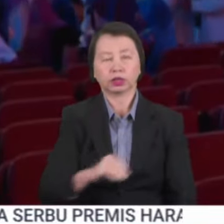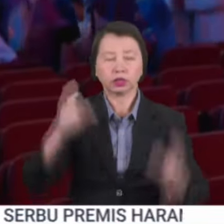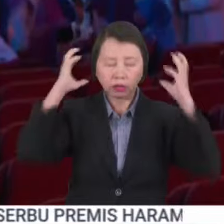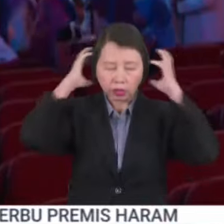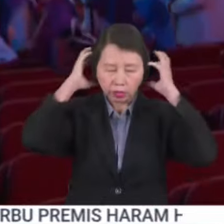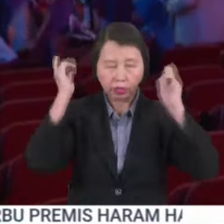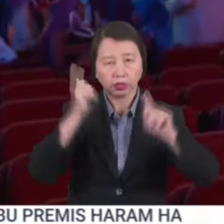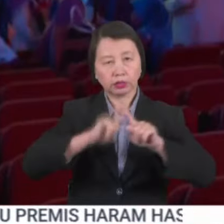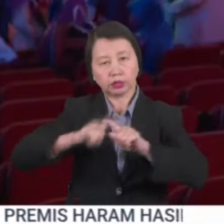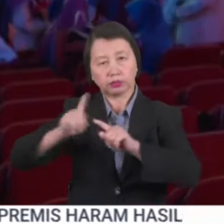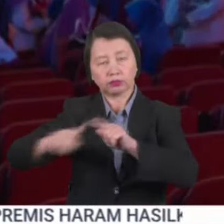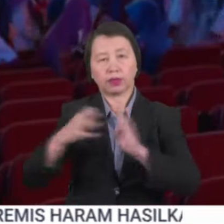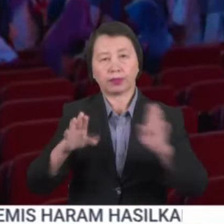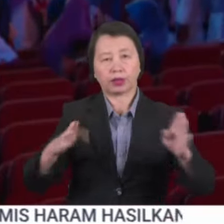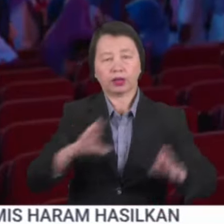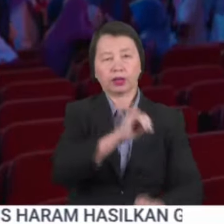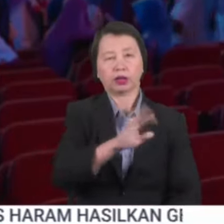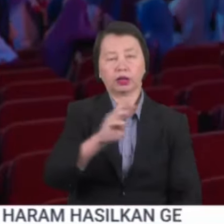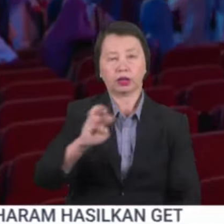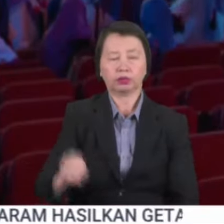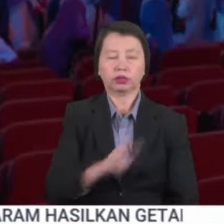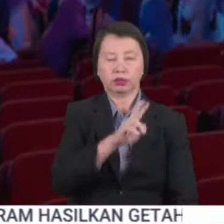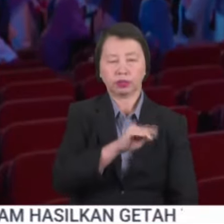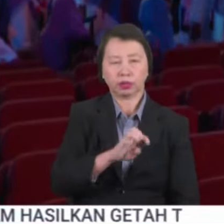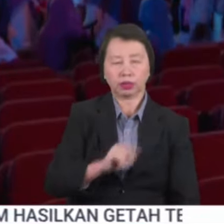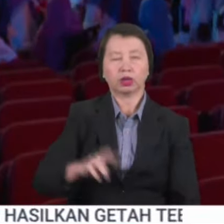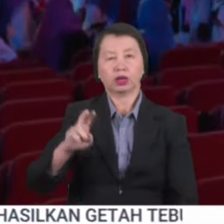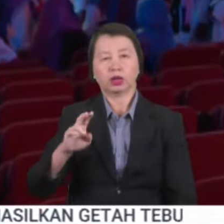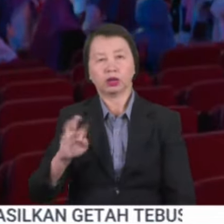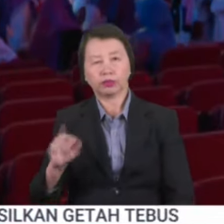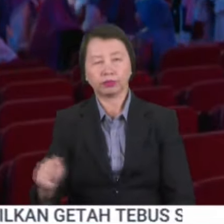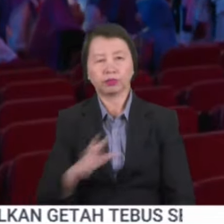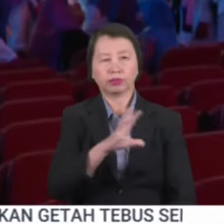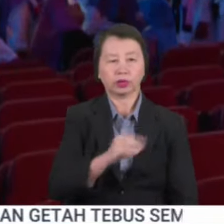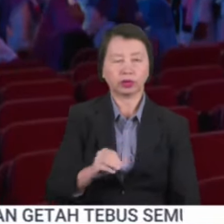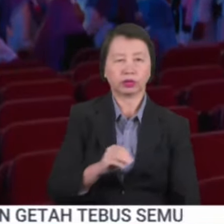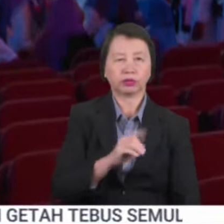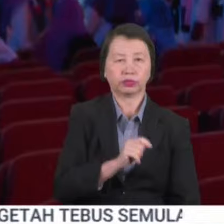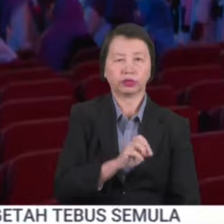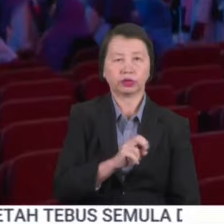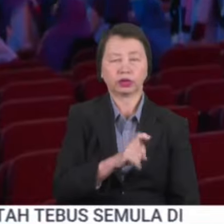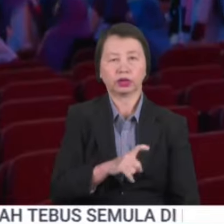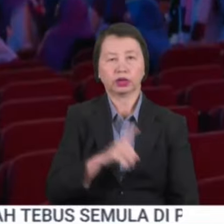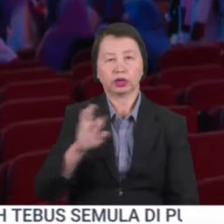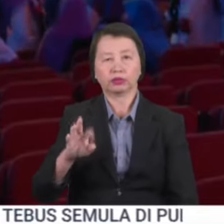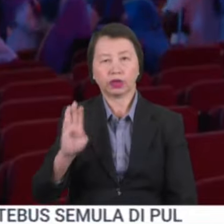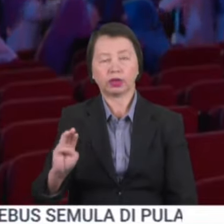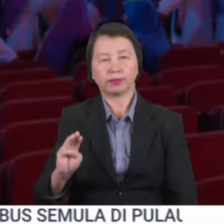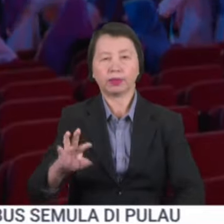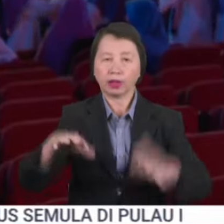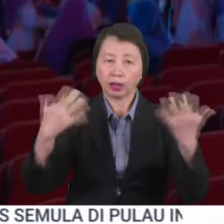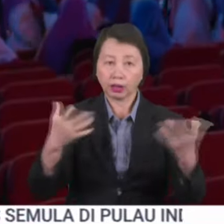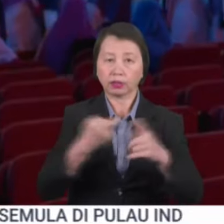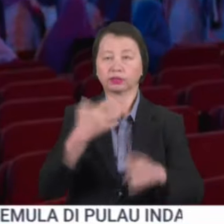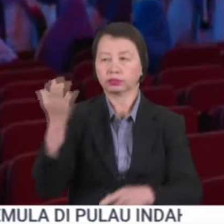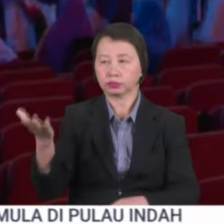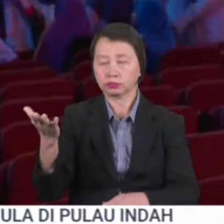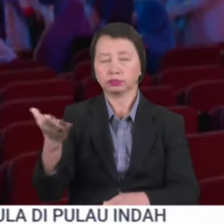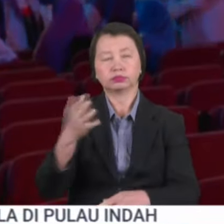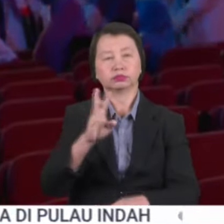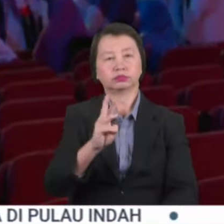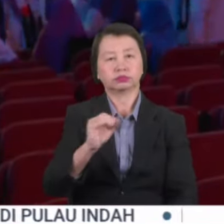radio pelbagai bahasa IFM, Minal FM, Trax FM dan Asyik FM. Dengan itu, saya Alisa Yusra dari Pusat Dagangan Dunia Kuala